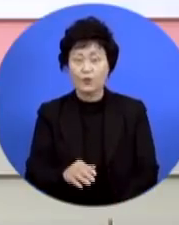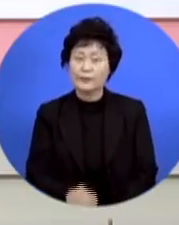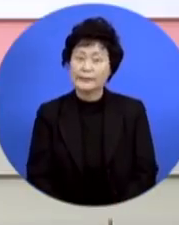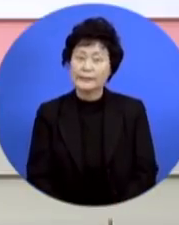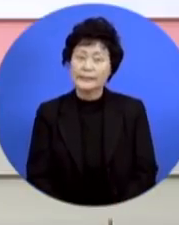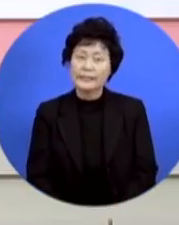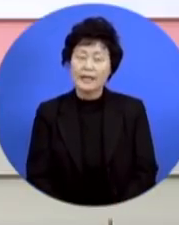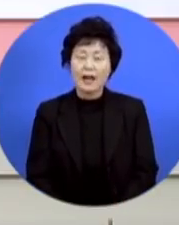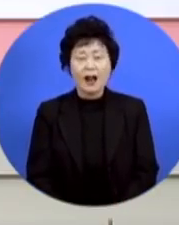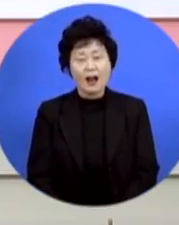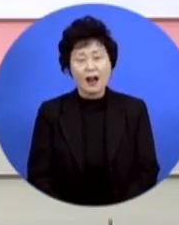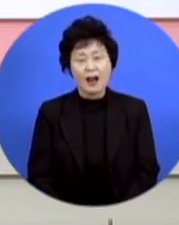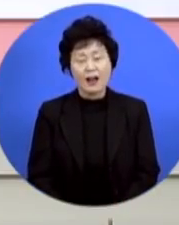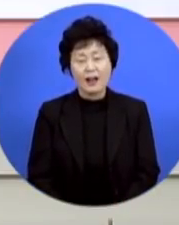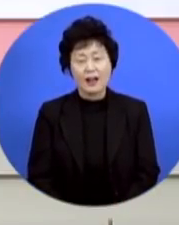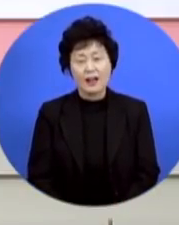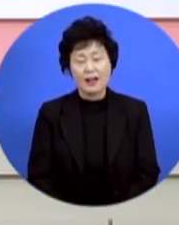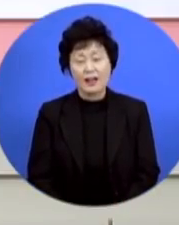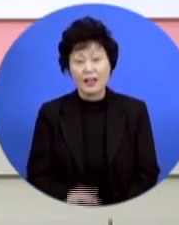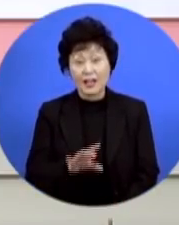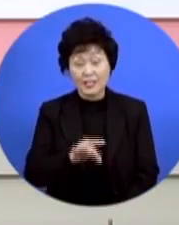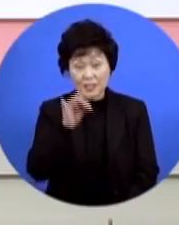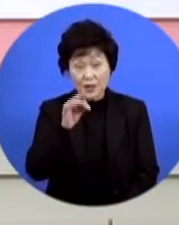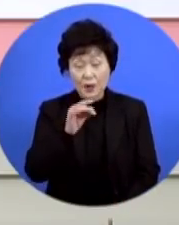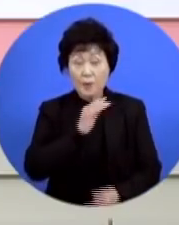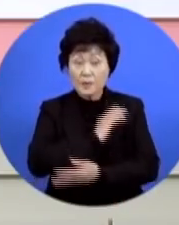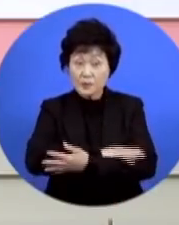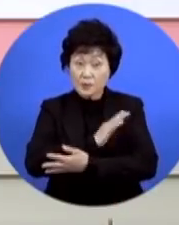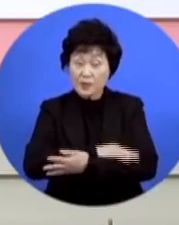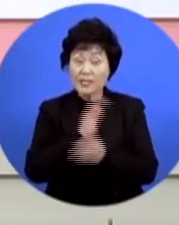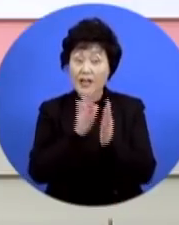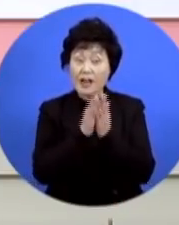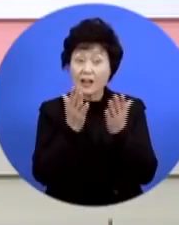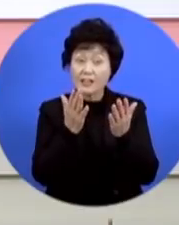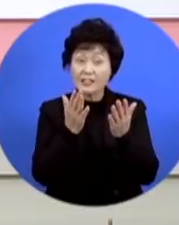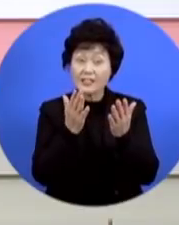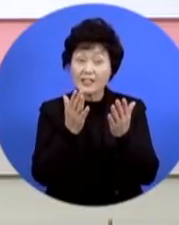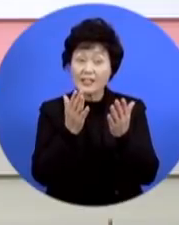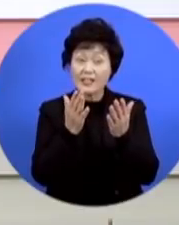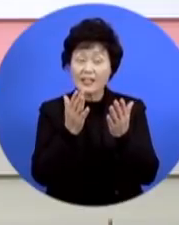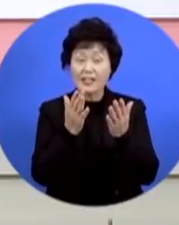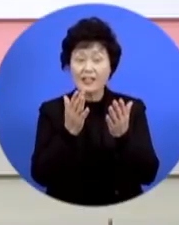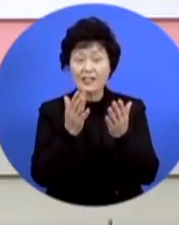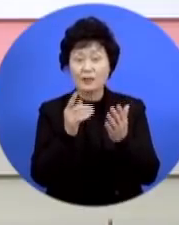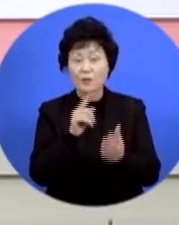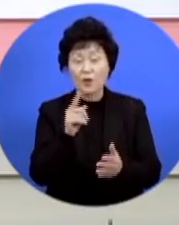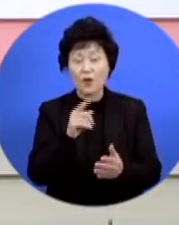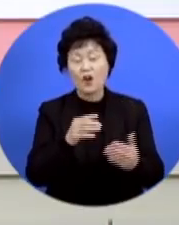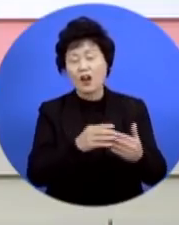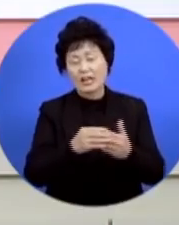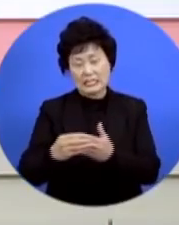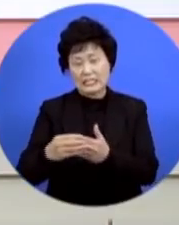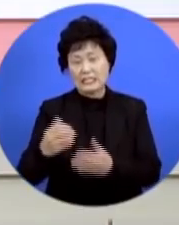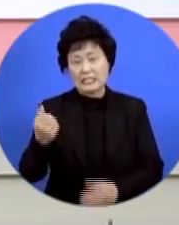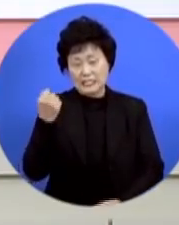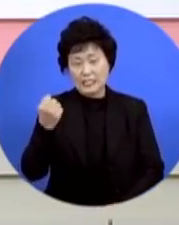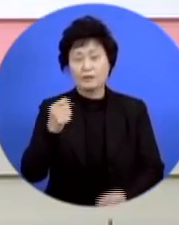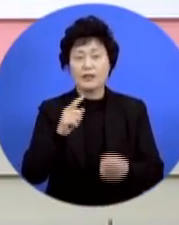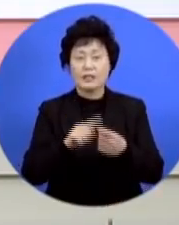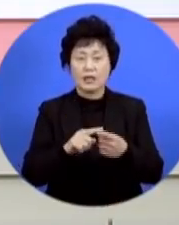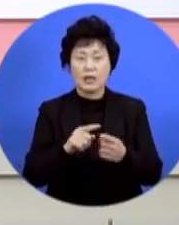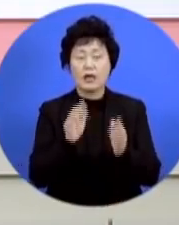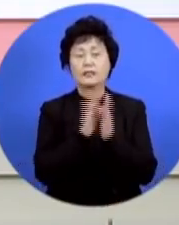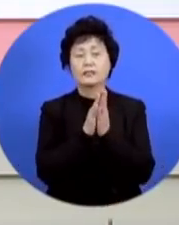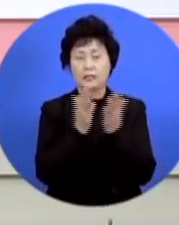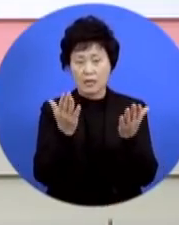메가 베스트셀러였죠. 근데 그 왜 처음 낸 책이 그랬을까요? 내용이 뭐였죠? 그게 이제 리더십에 대한 책인데